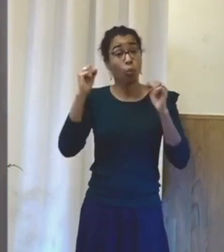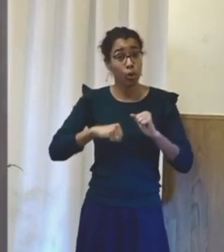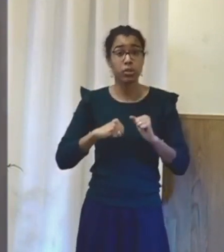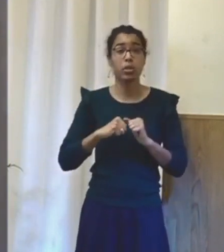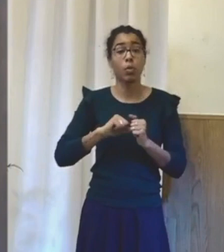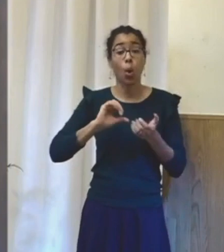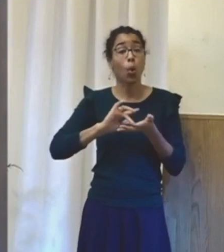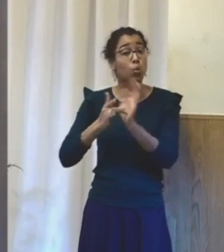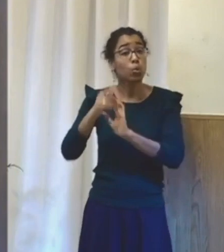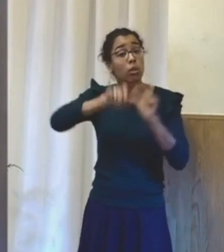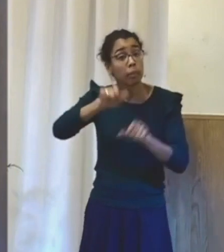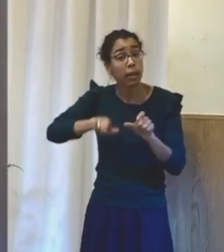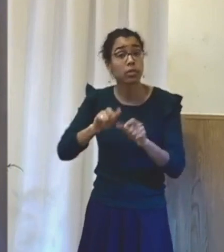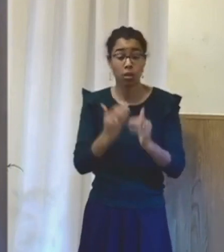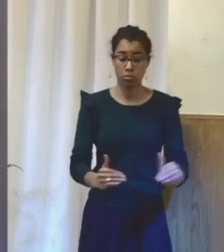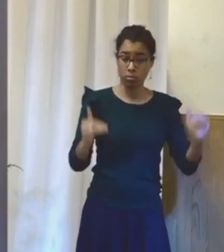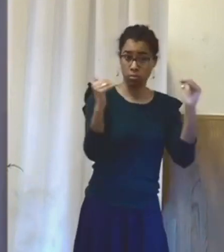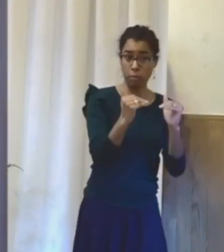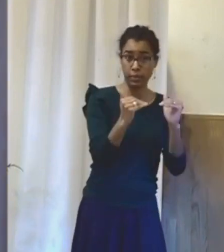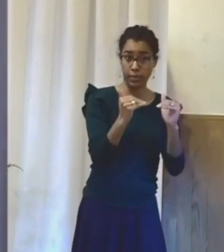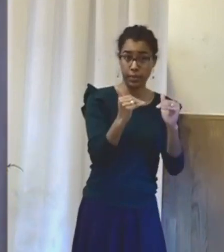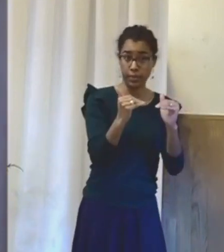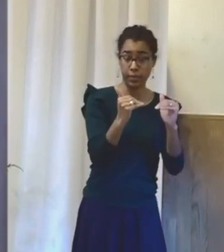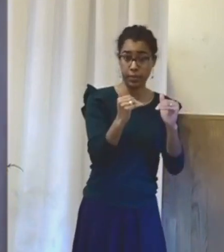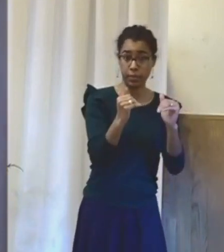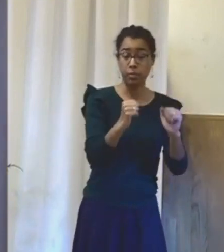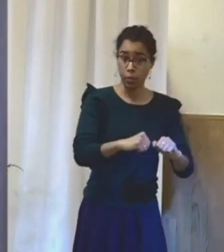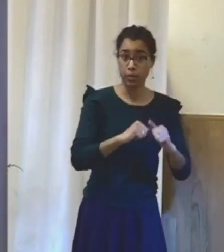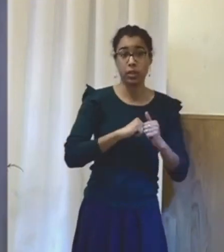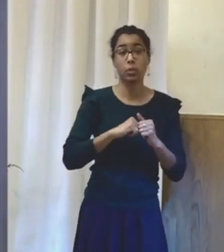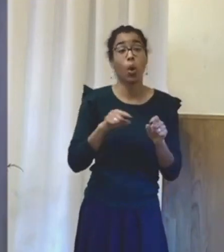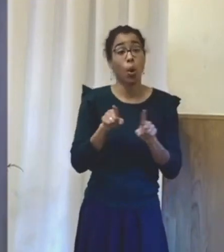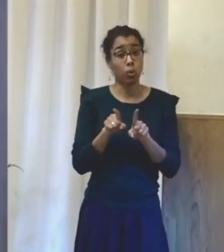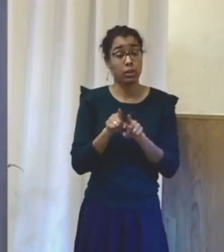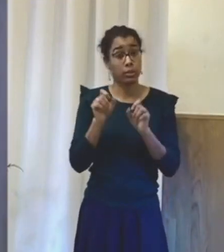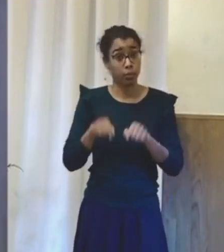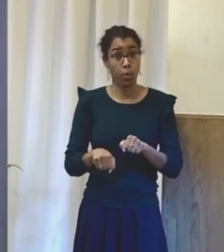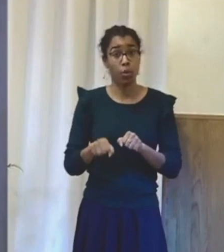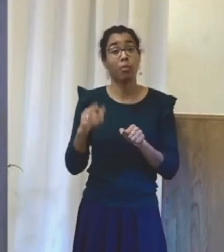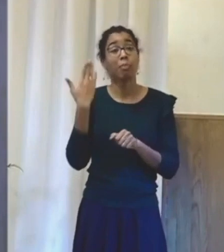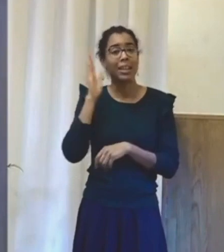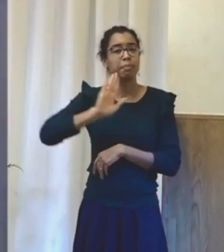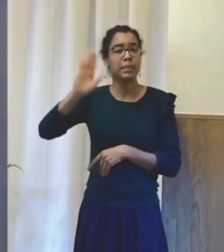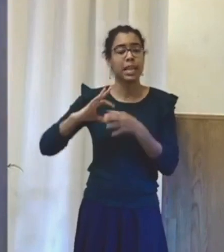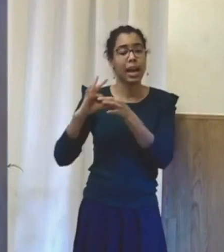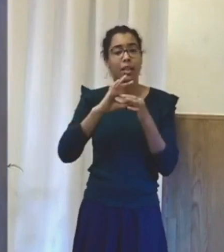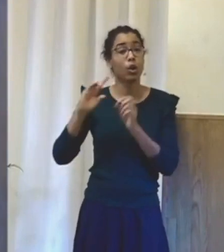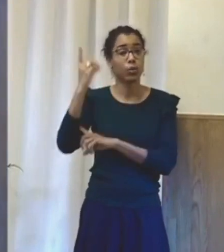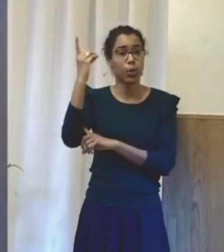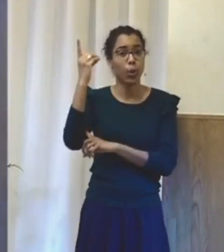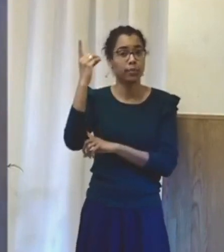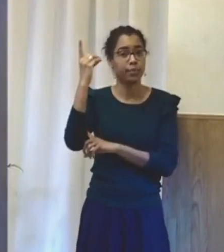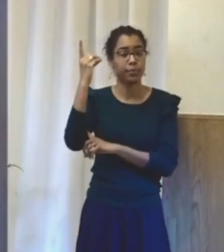sont sur un même plan d'égalité. Mais les alliances de Dieu avec les